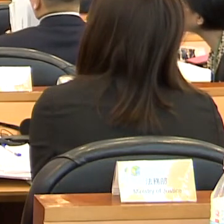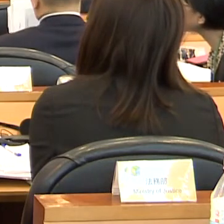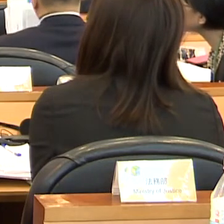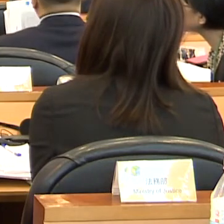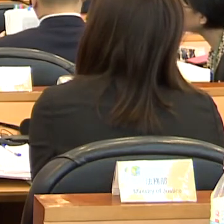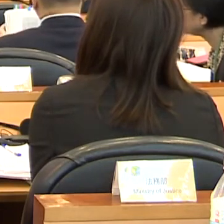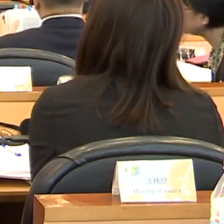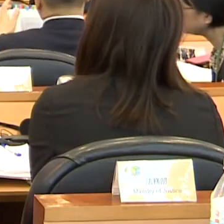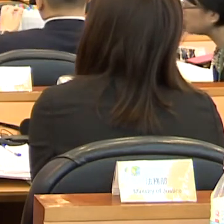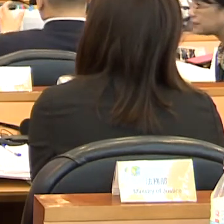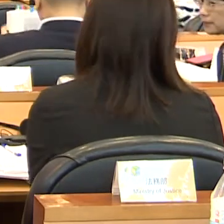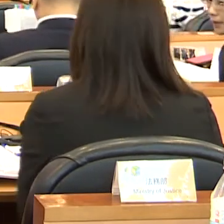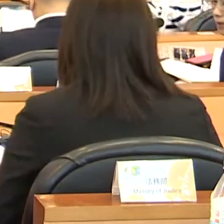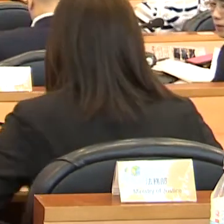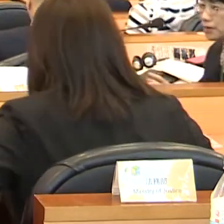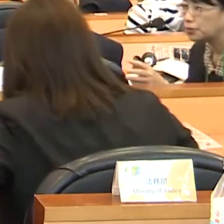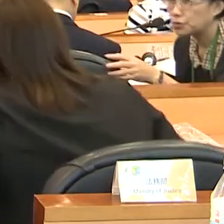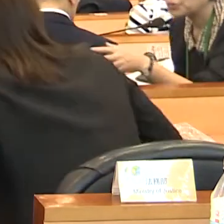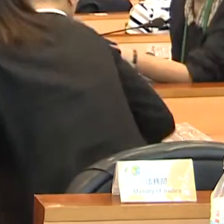好，谢谢。